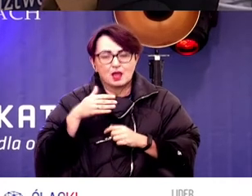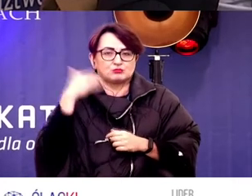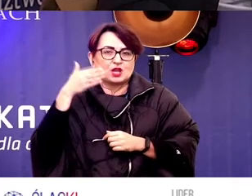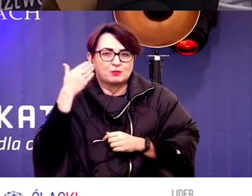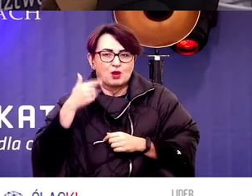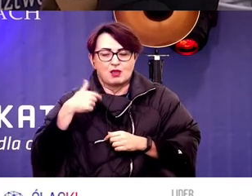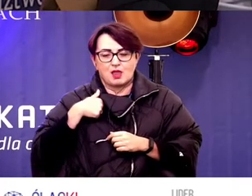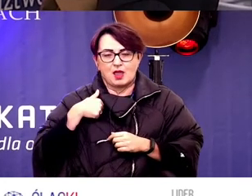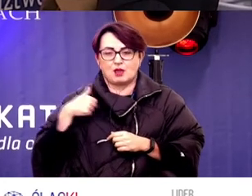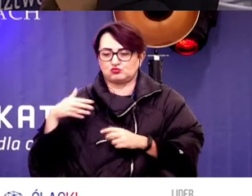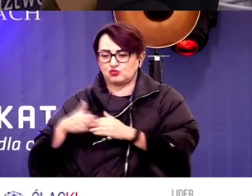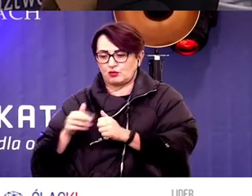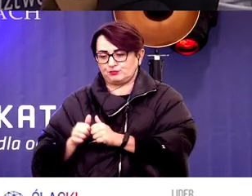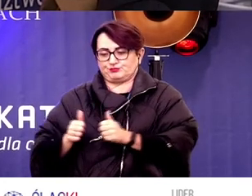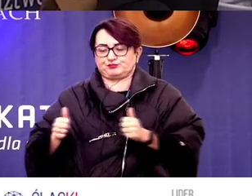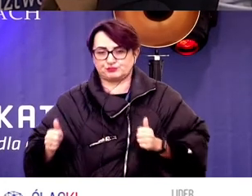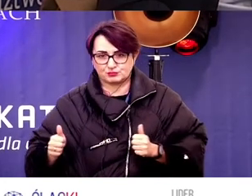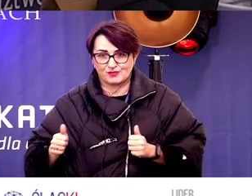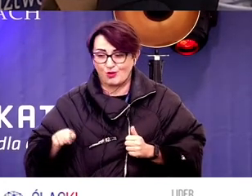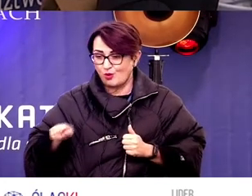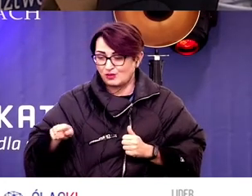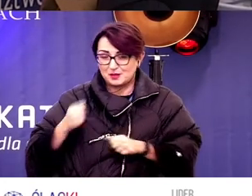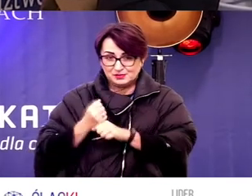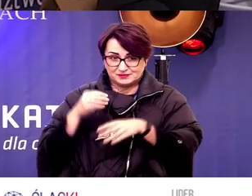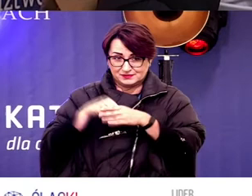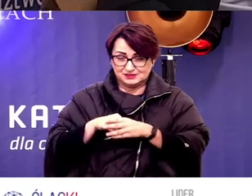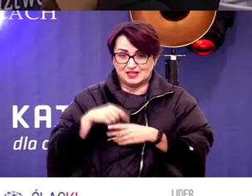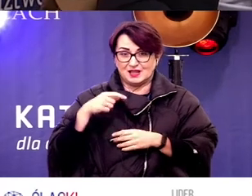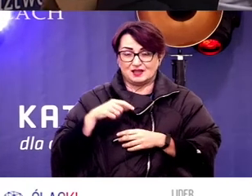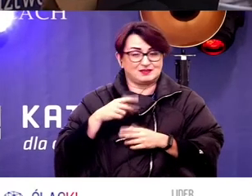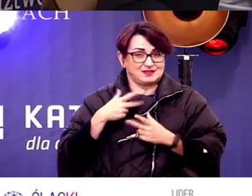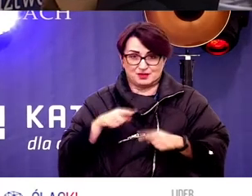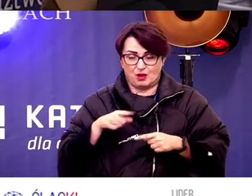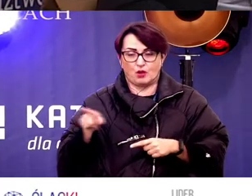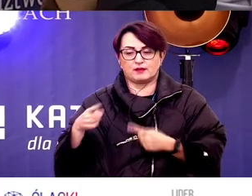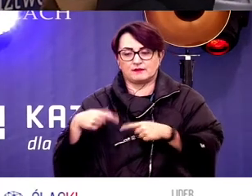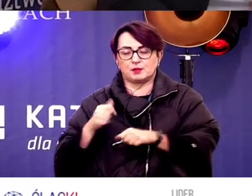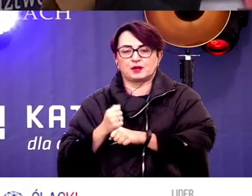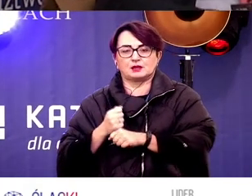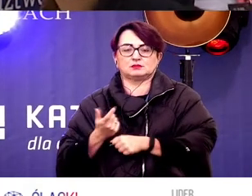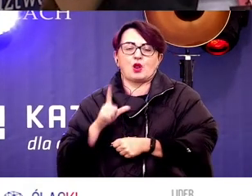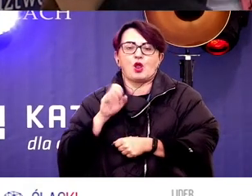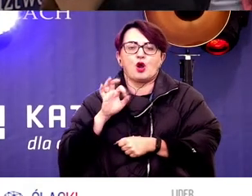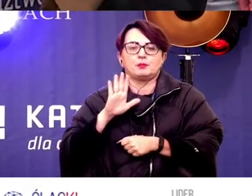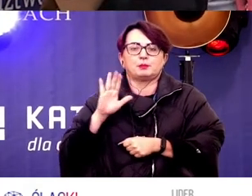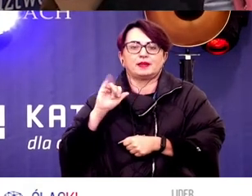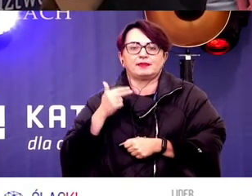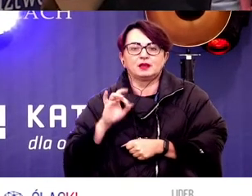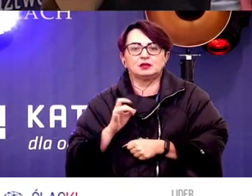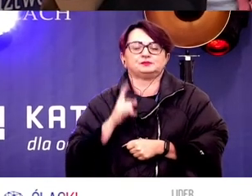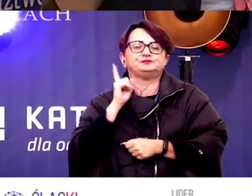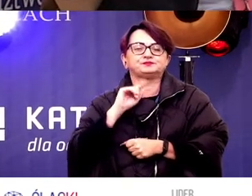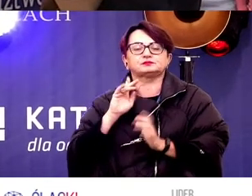małżonka rozchodziliśmy się i mimo, że ona nie była zatrudniona na placówce, to również wykonywała pracę, tak zwany lobbying, czy no,